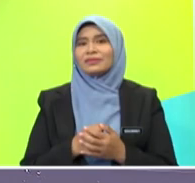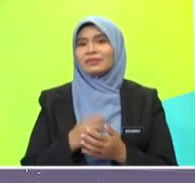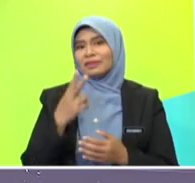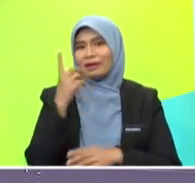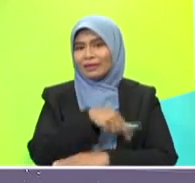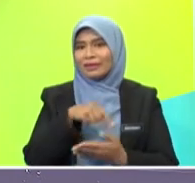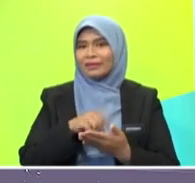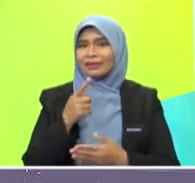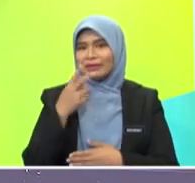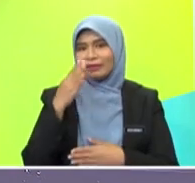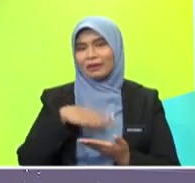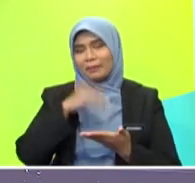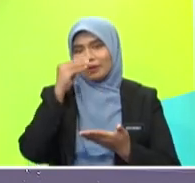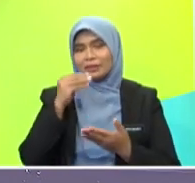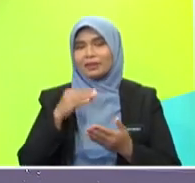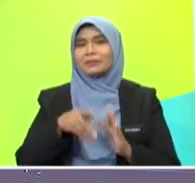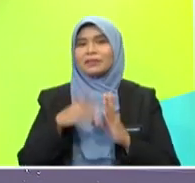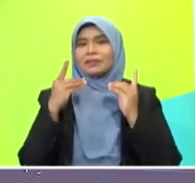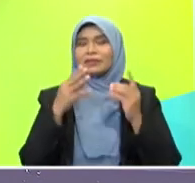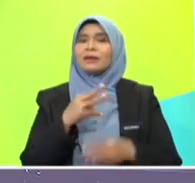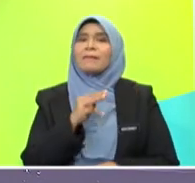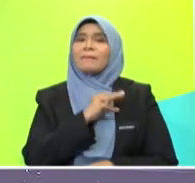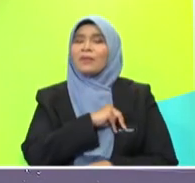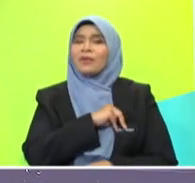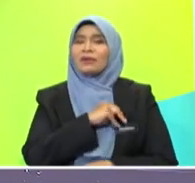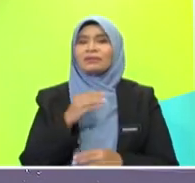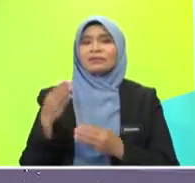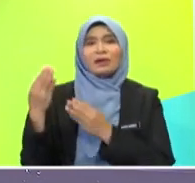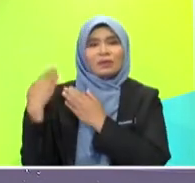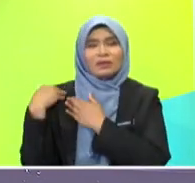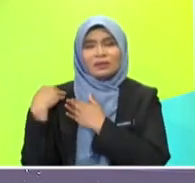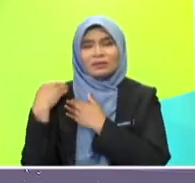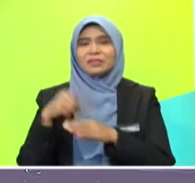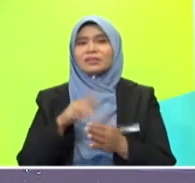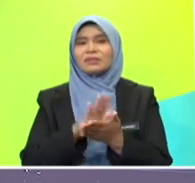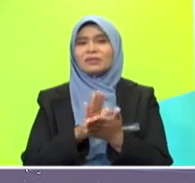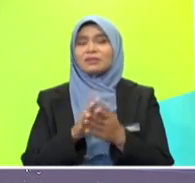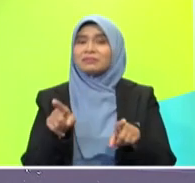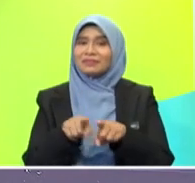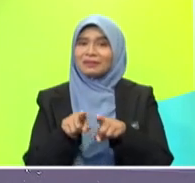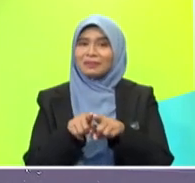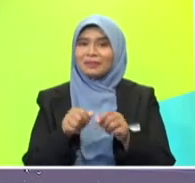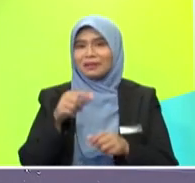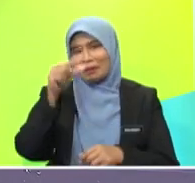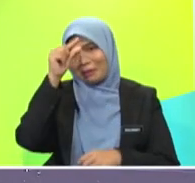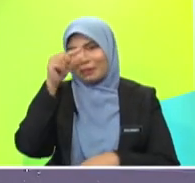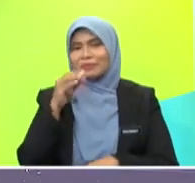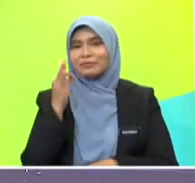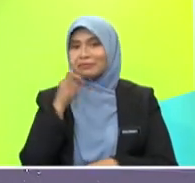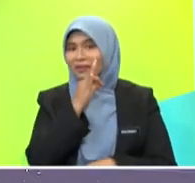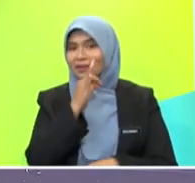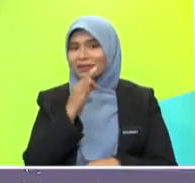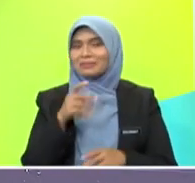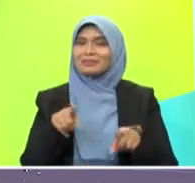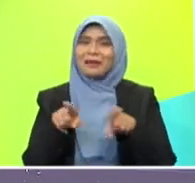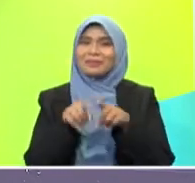akan belajar tentang pendidikan mural tahun 3 amalan tanggung jawab di sekolah bersama-sama dengan Abang Fizi dekat studio ini kita bersama-sama dengan